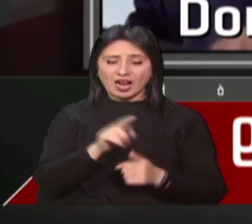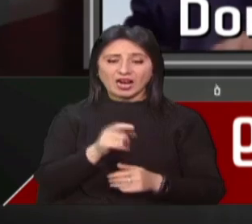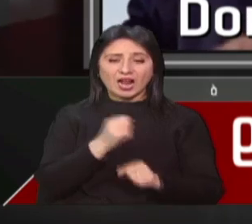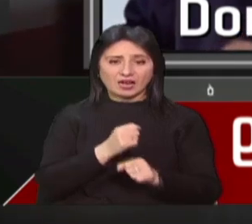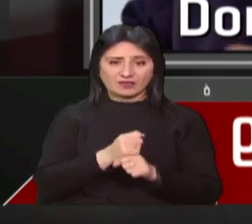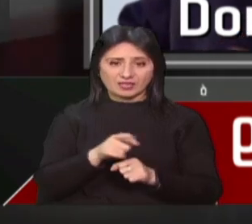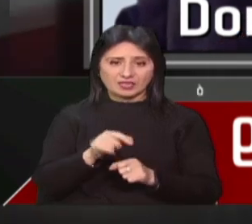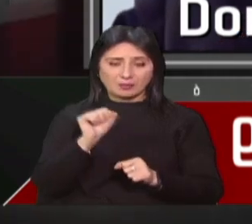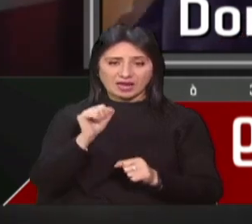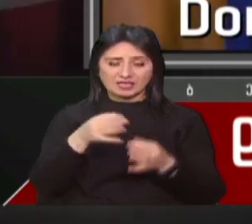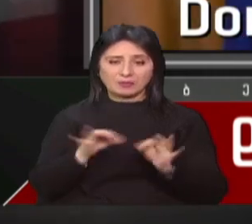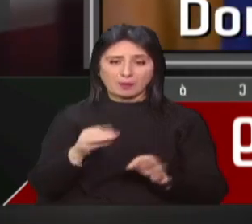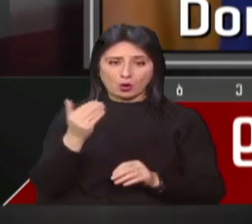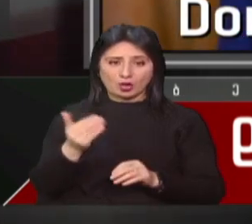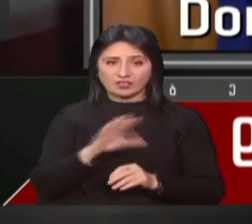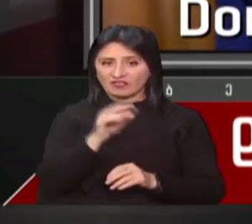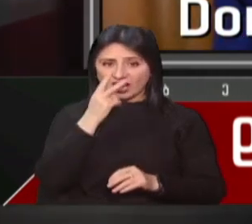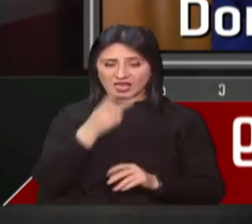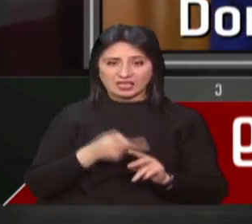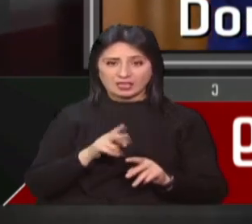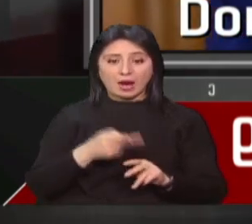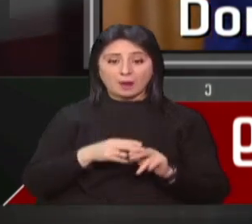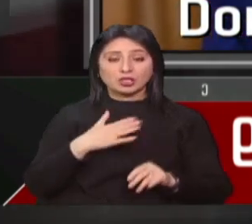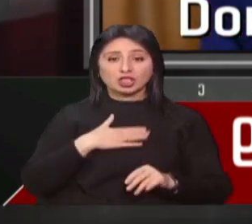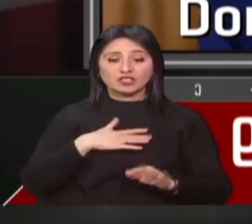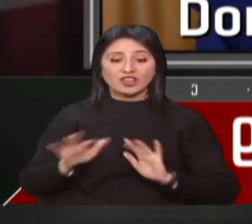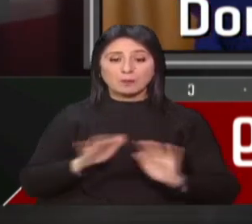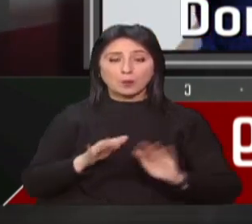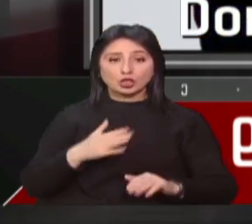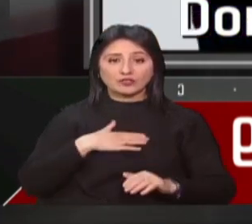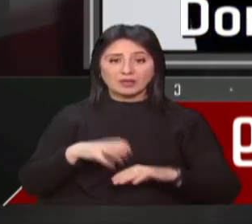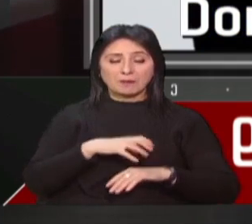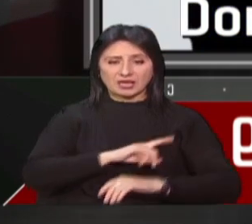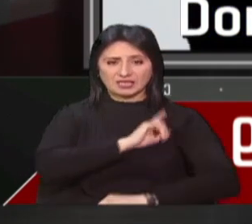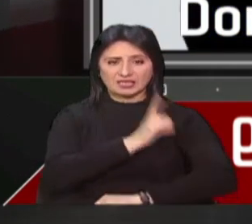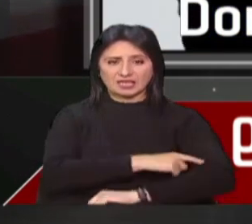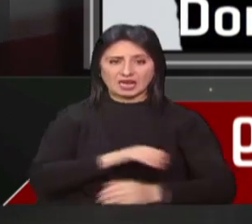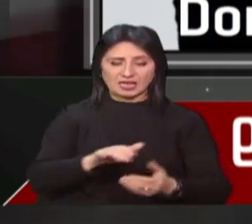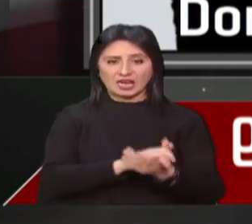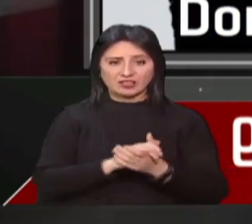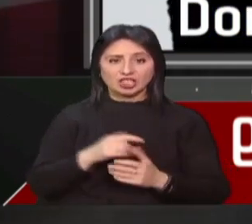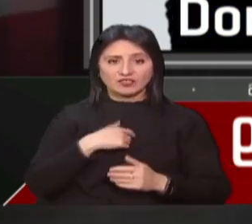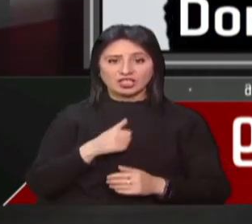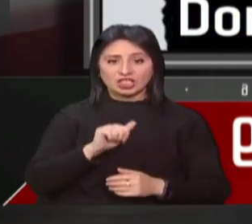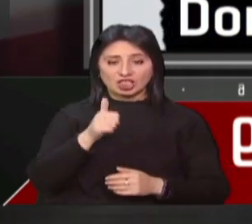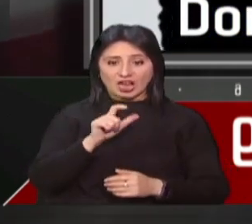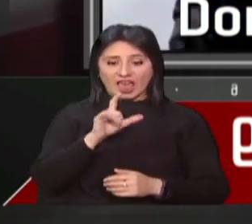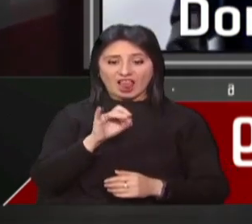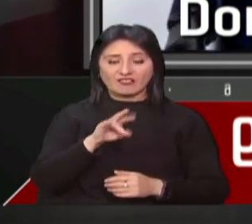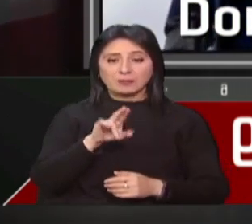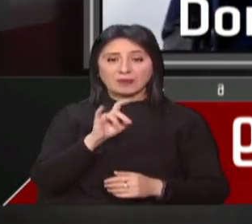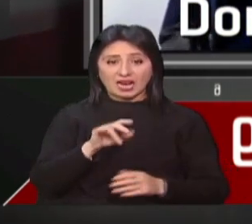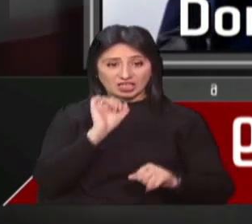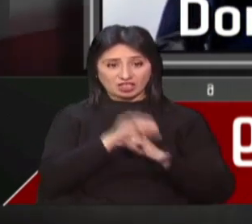აქ რადიკალი მემარცხენე დემოკრატები. ყველა ხედავს ამას. ამიტომ ჩვენი მოძრაობა და პარტია არის ძლიერი და ერთიანი. ჩვენ ჯერ ელვინ ბრეგს